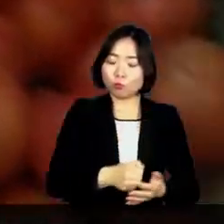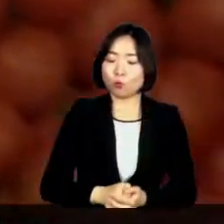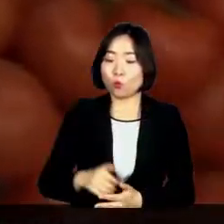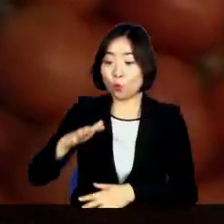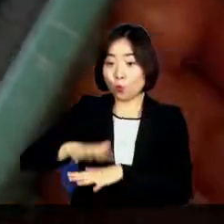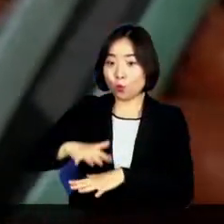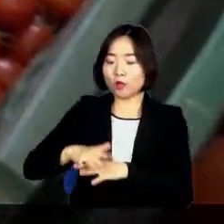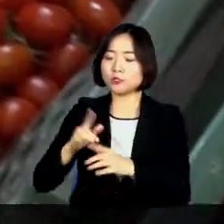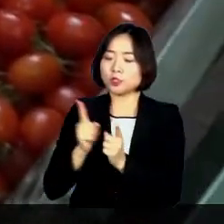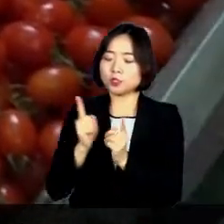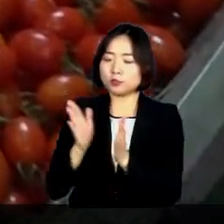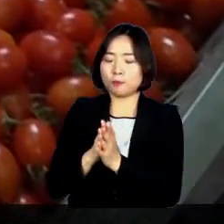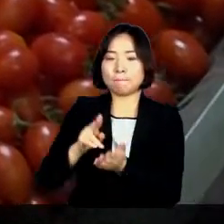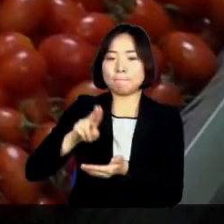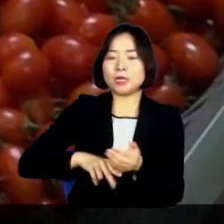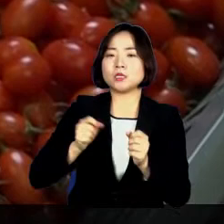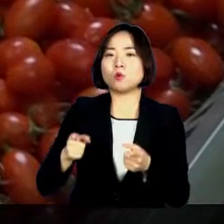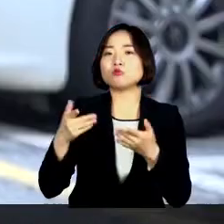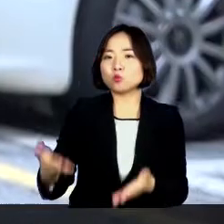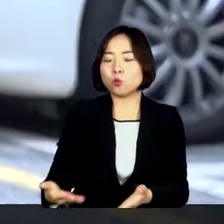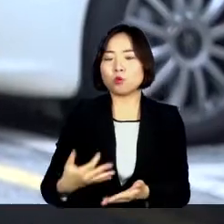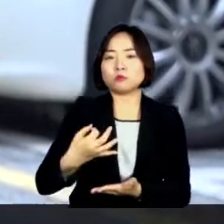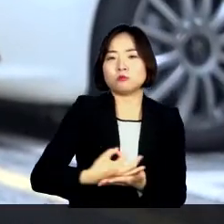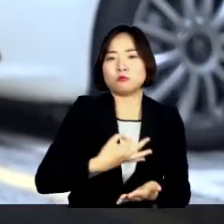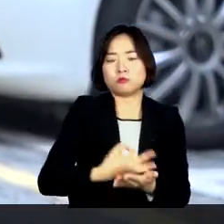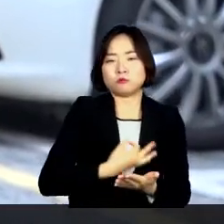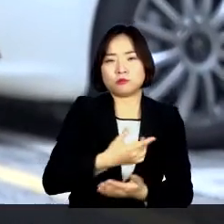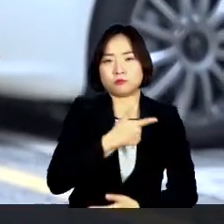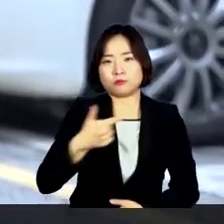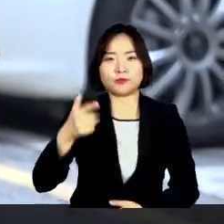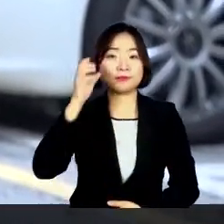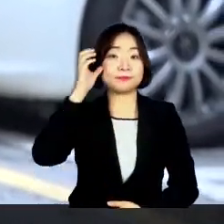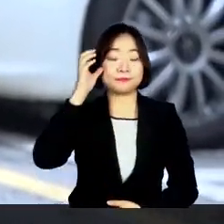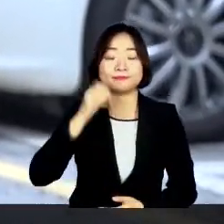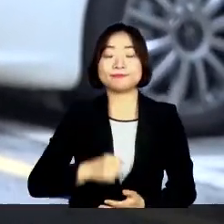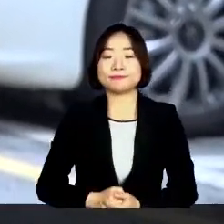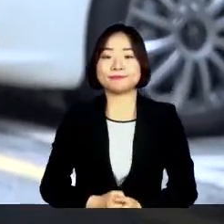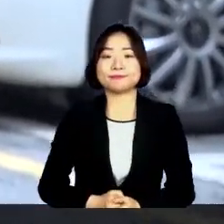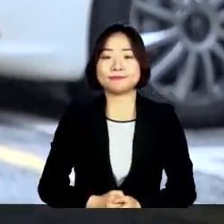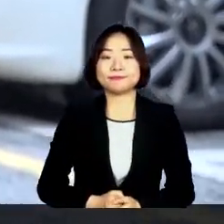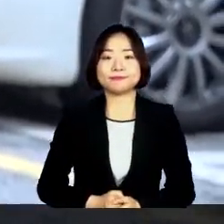농가에는 농산물을 직접 판매해 소득 향상에 도움이 될 것으로 기대하고 있습니다.